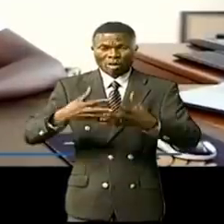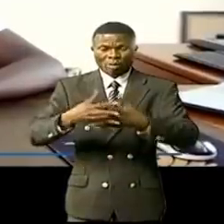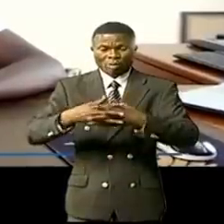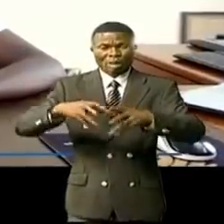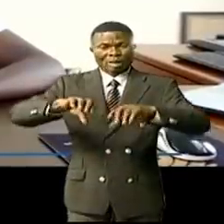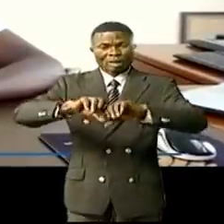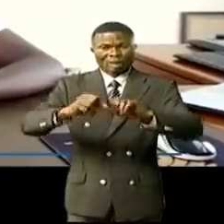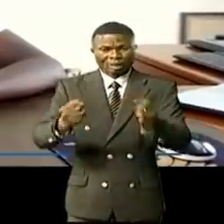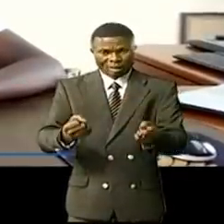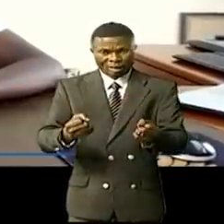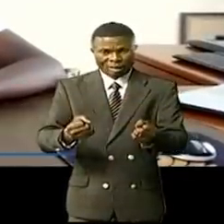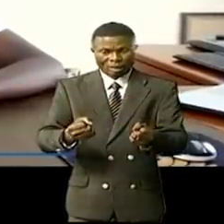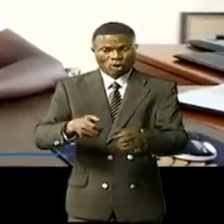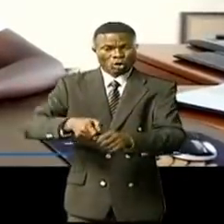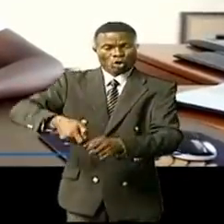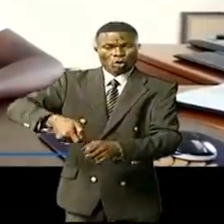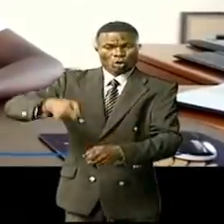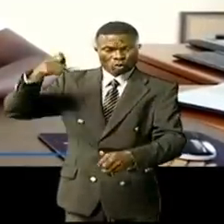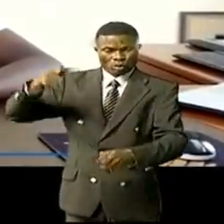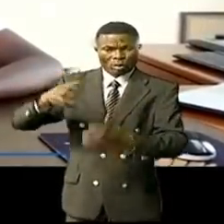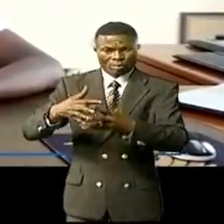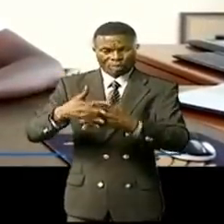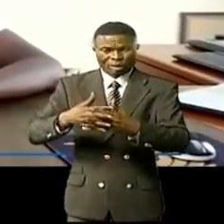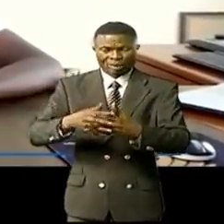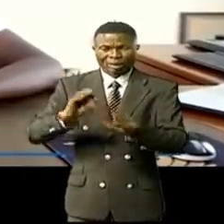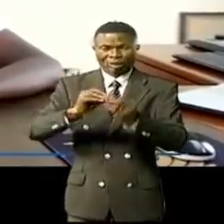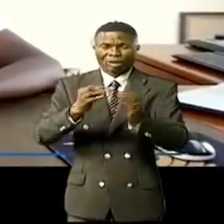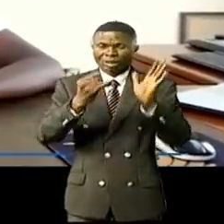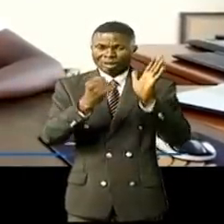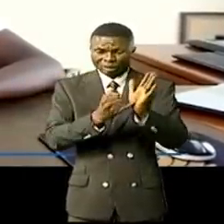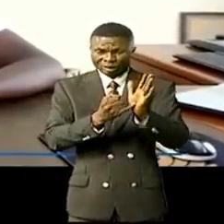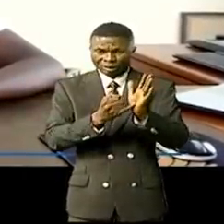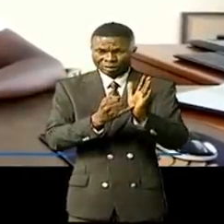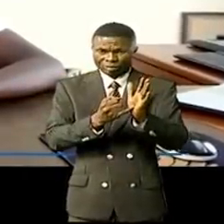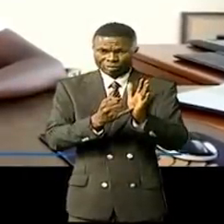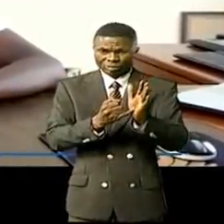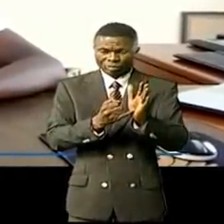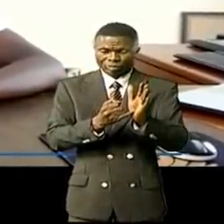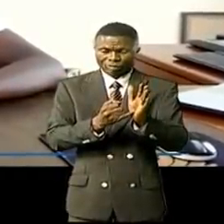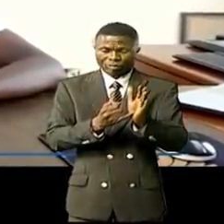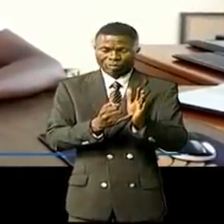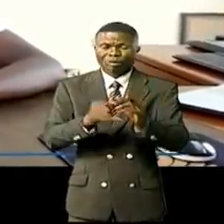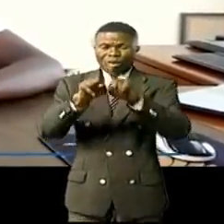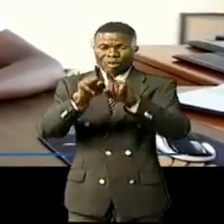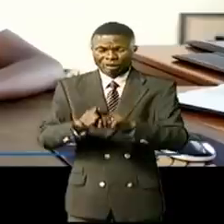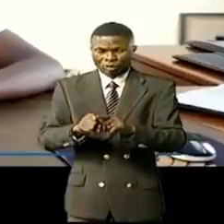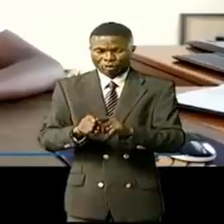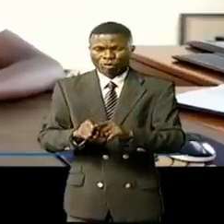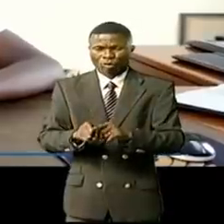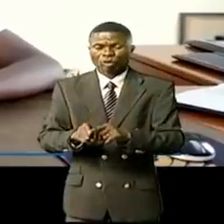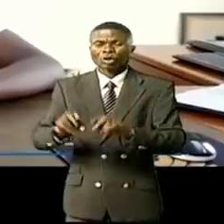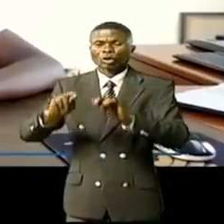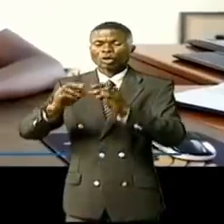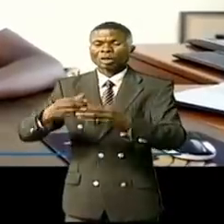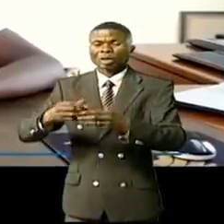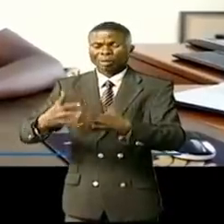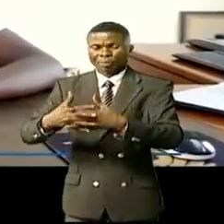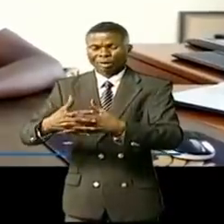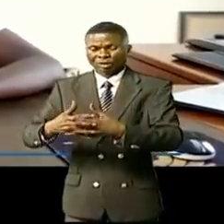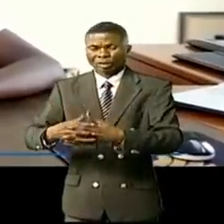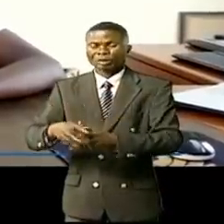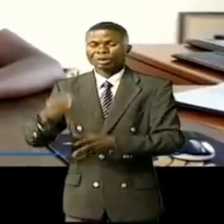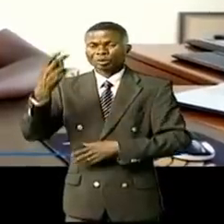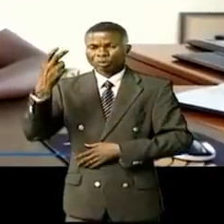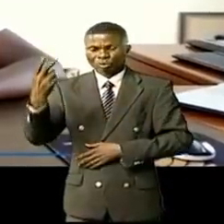du groupe 6, G26 d'Inga 2. Et en date du